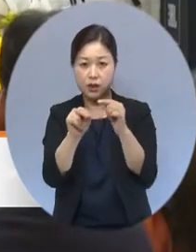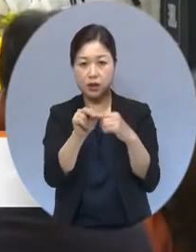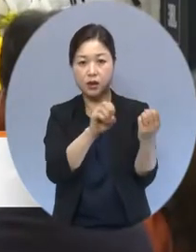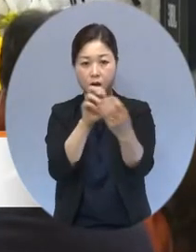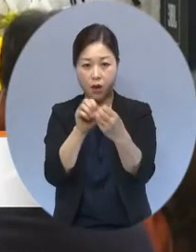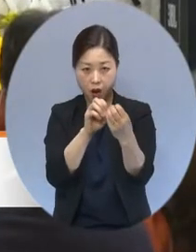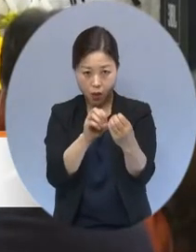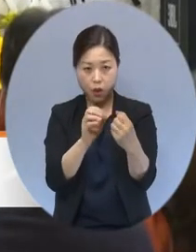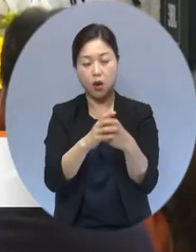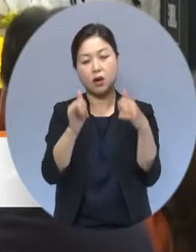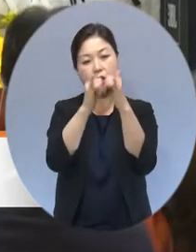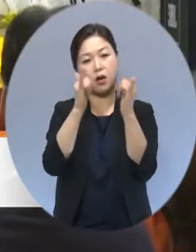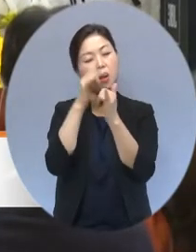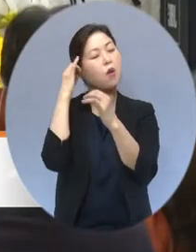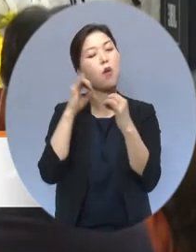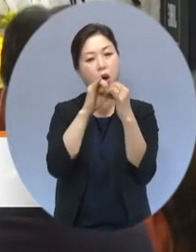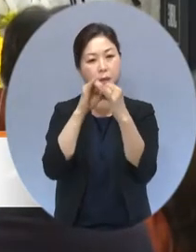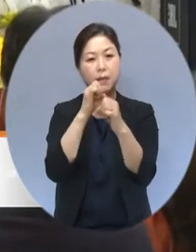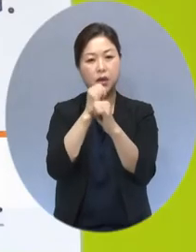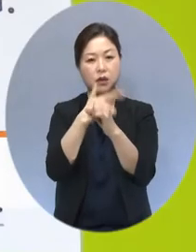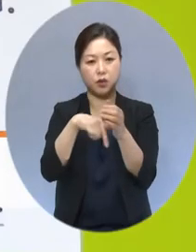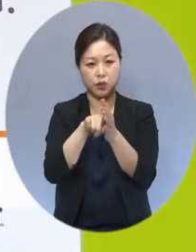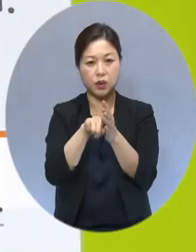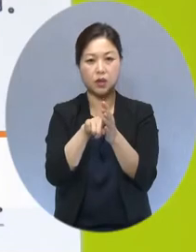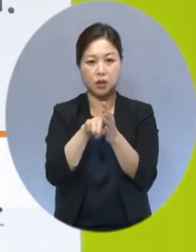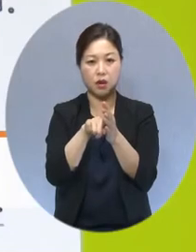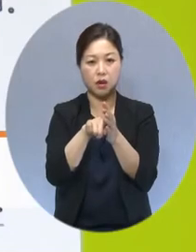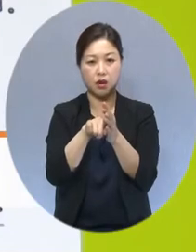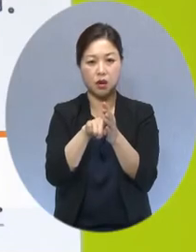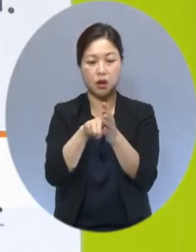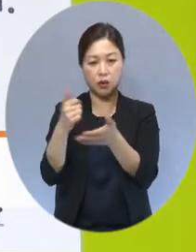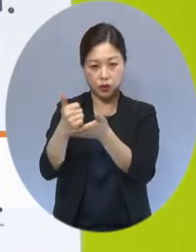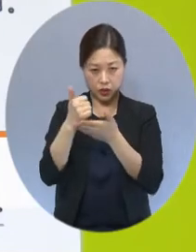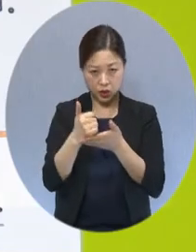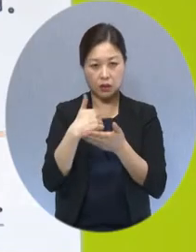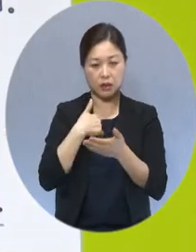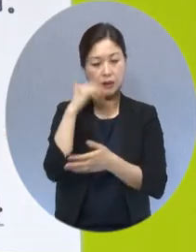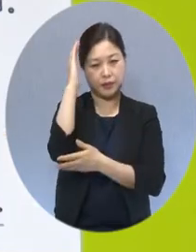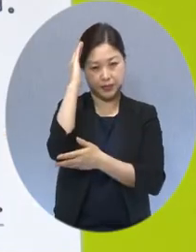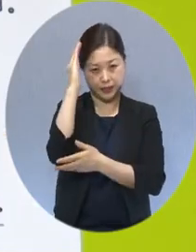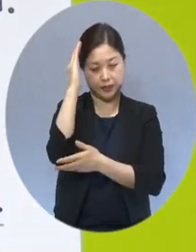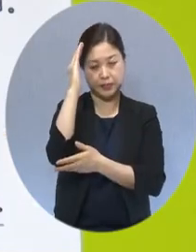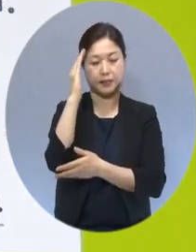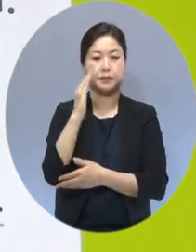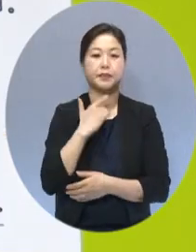나누고 사회 공감대를 형성하기 위해 초청 강의에 응했다고 말했습니다.